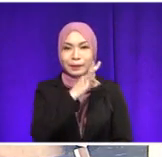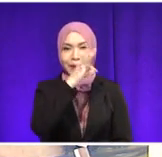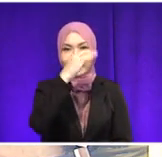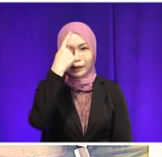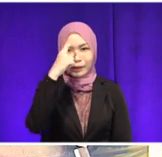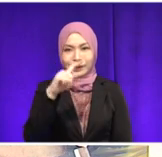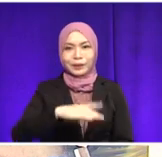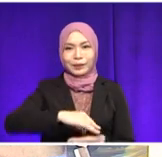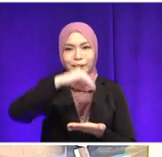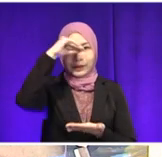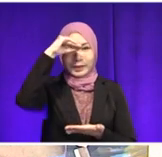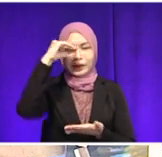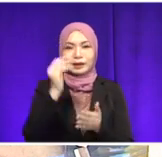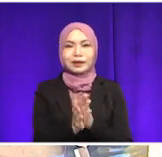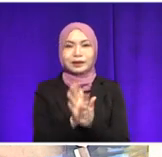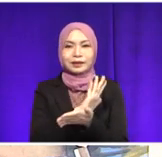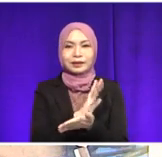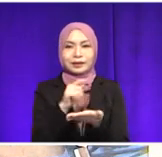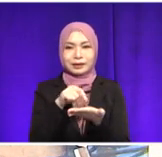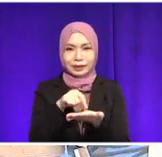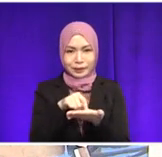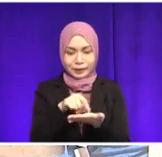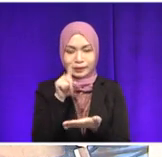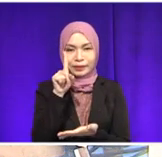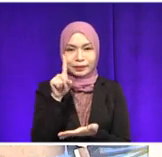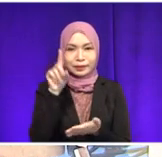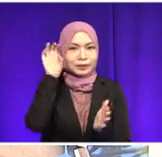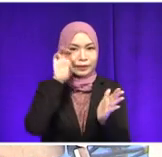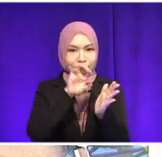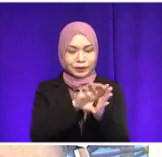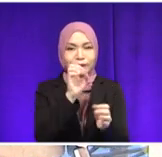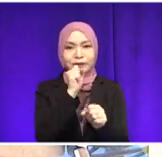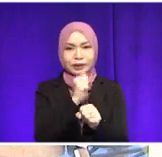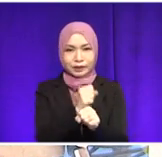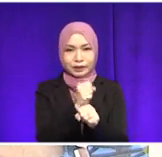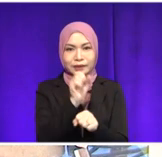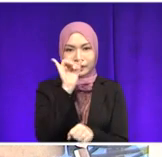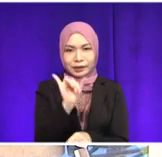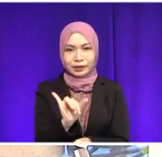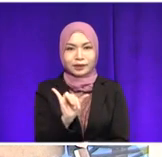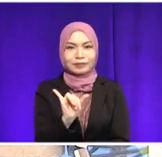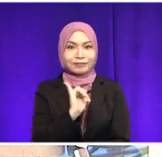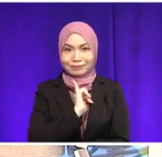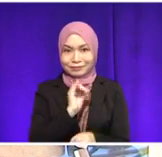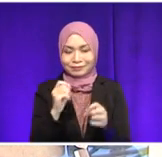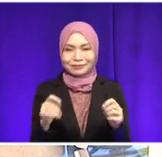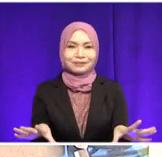ini adalah salah satu contoh kerja yang dihasilkan oleh tentang bagaimana